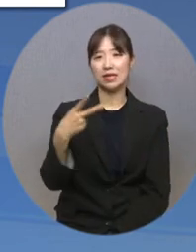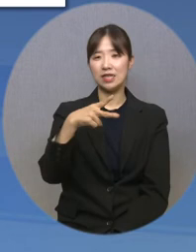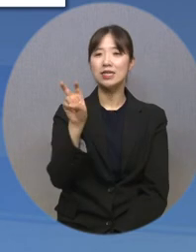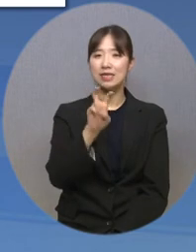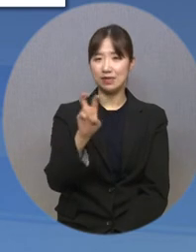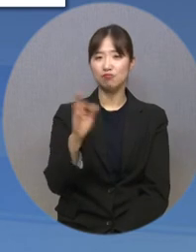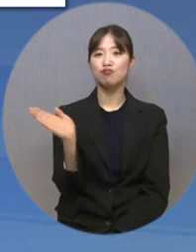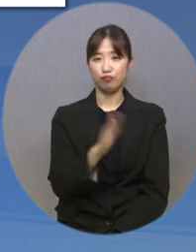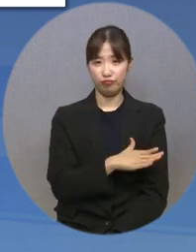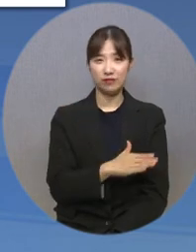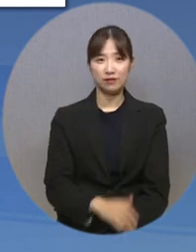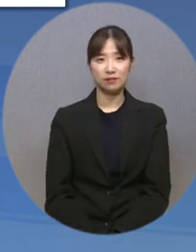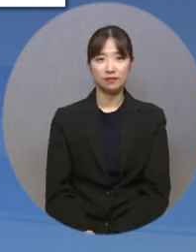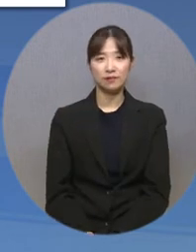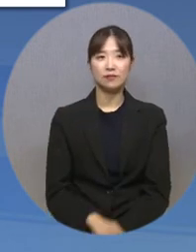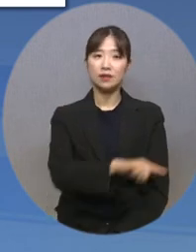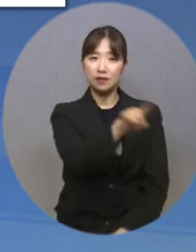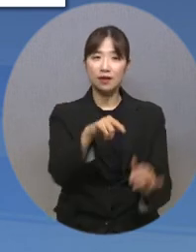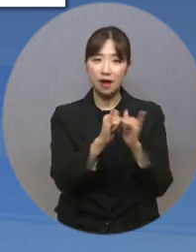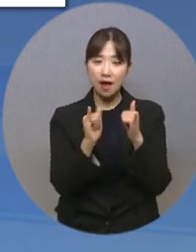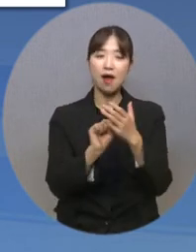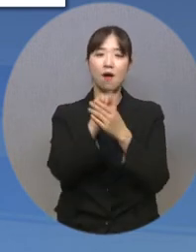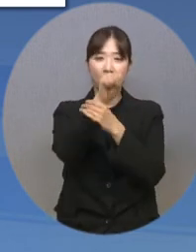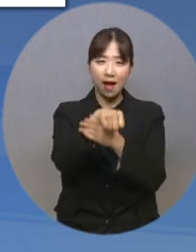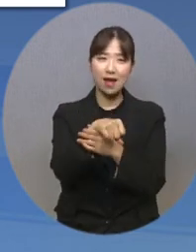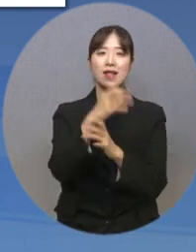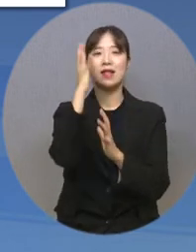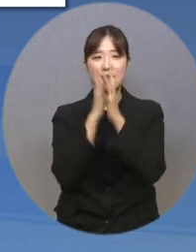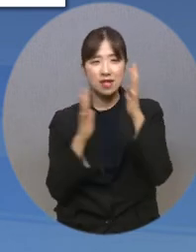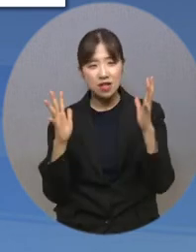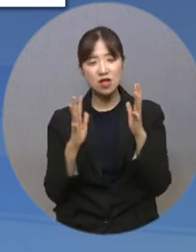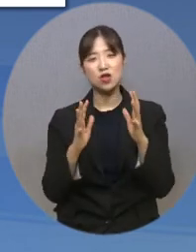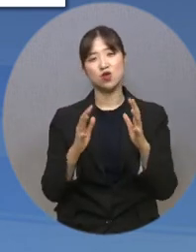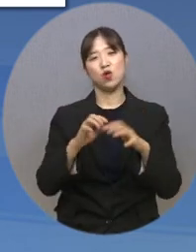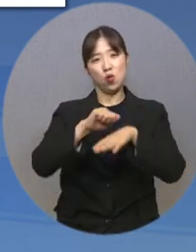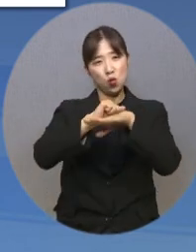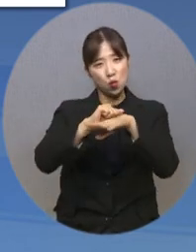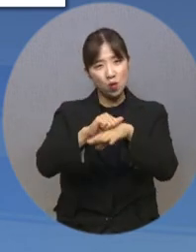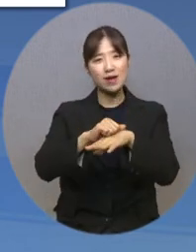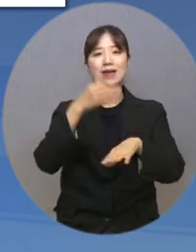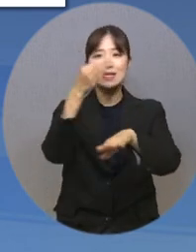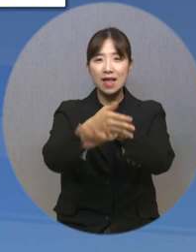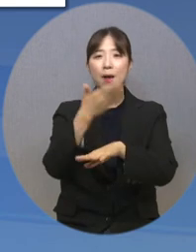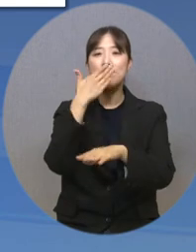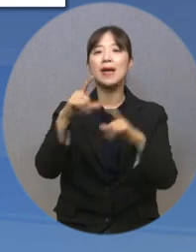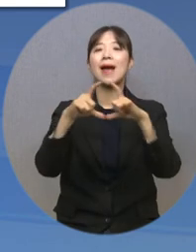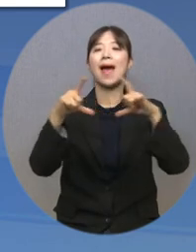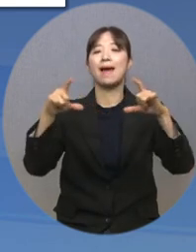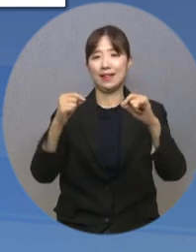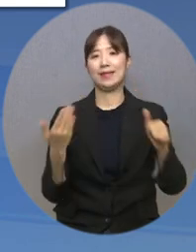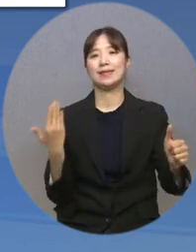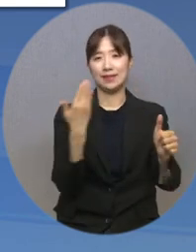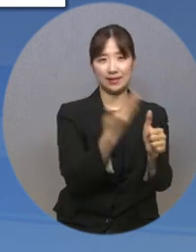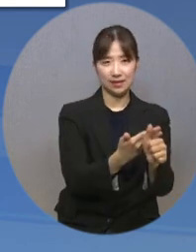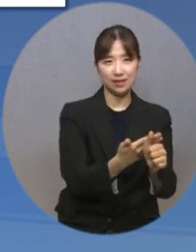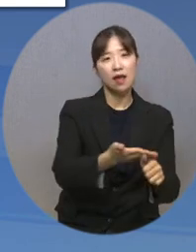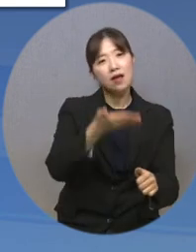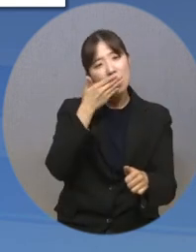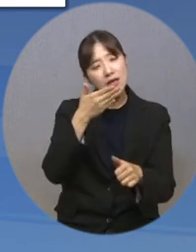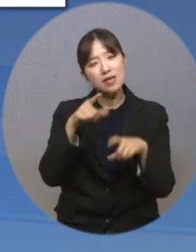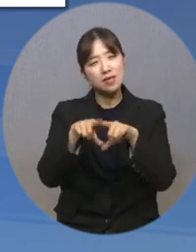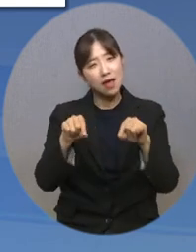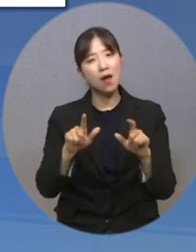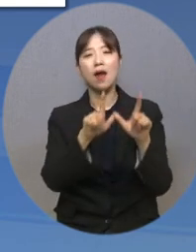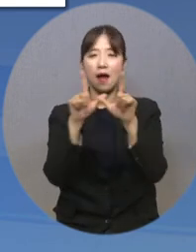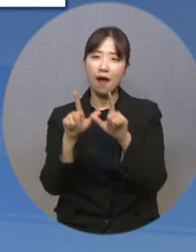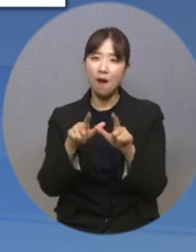왔습니다. 대상자들에게 과일과 채소, 육류 등 농산물을 살 수 있는 카드를 지급하고 식생활 교육을 지원하는